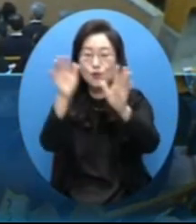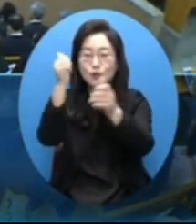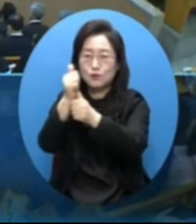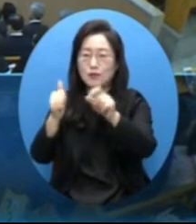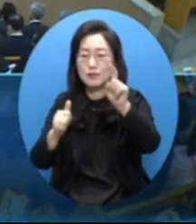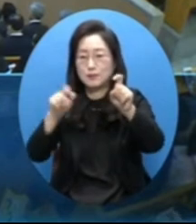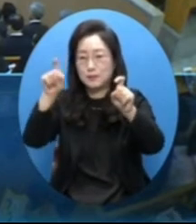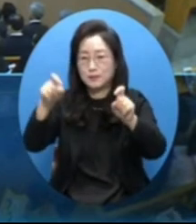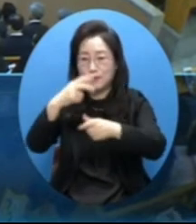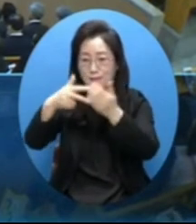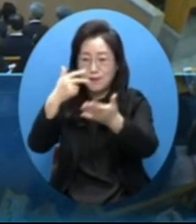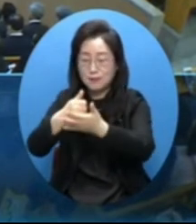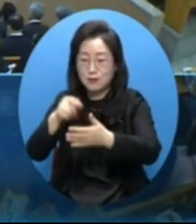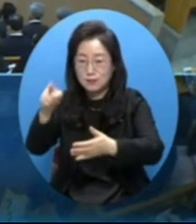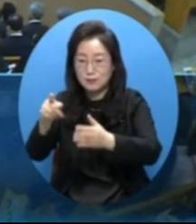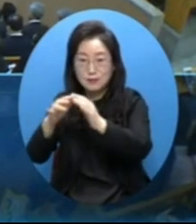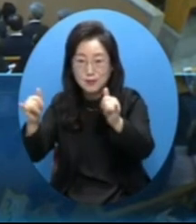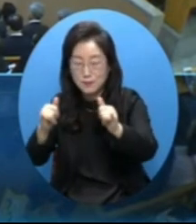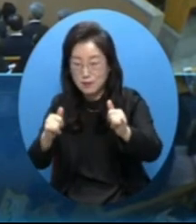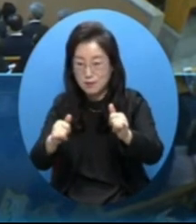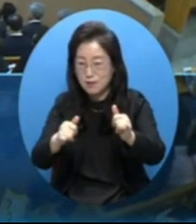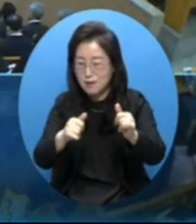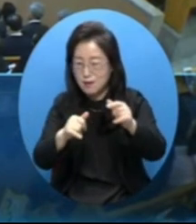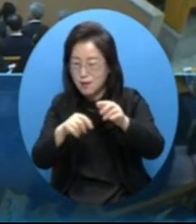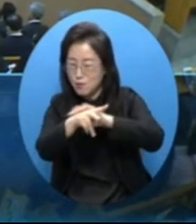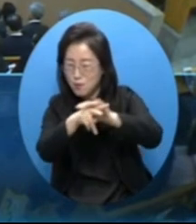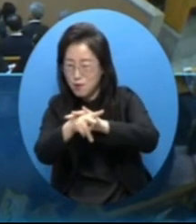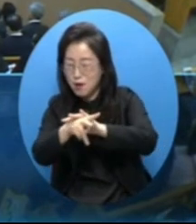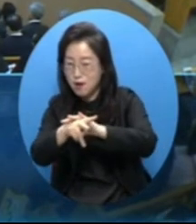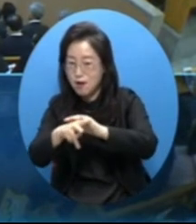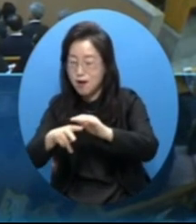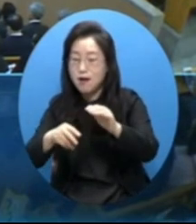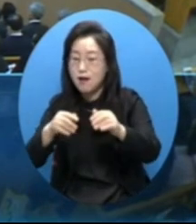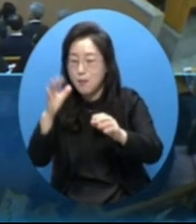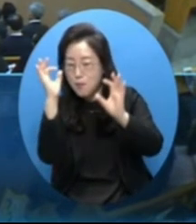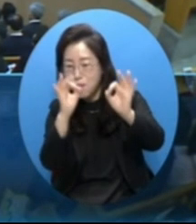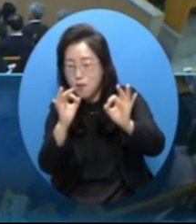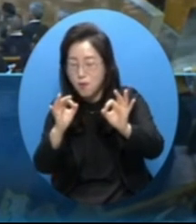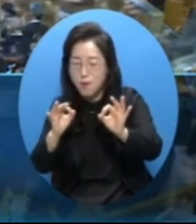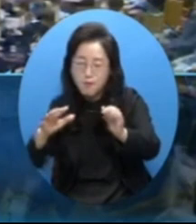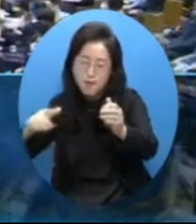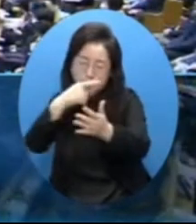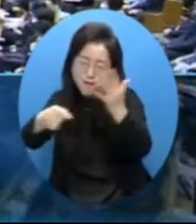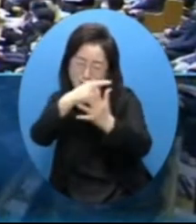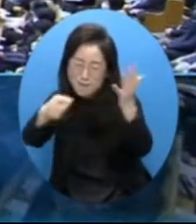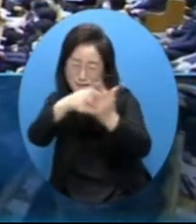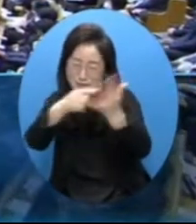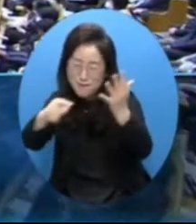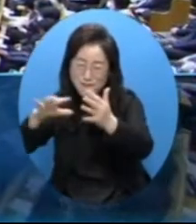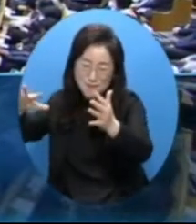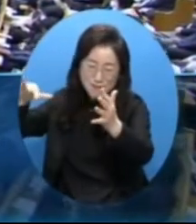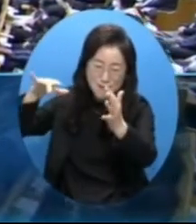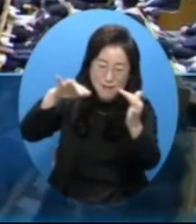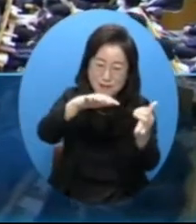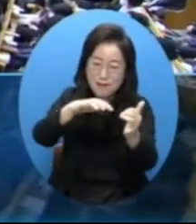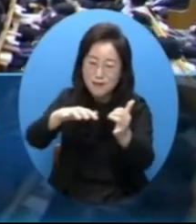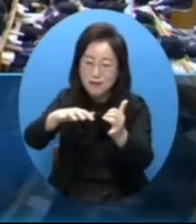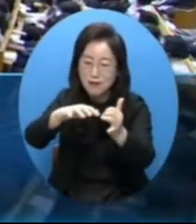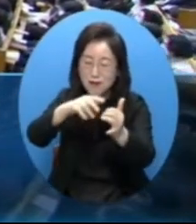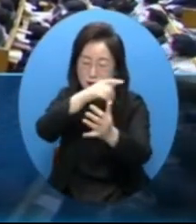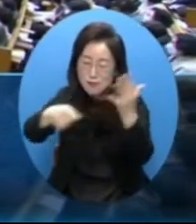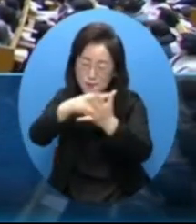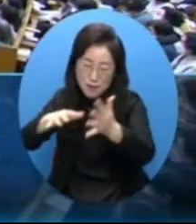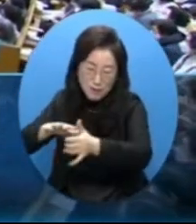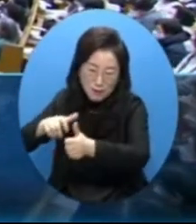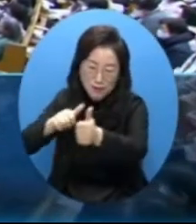10절입니다 야훼께서 그들을 이스라엘 앞에서 패하게 하심으로 여호수가 그들을 기부해서 크게 살육하고 베토벤에 올라가는 비탈에서